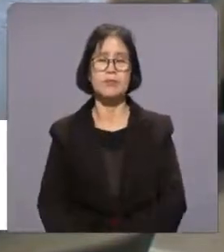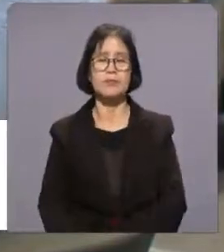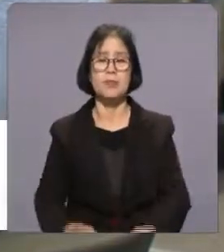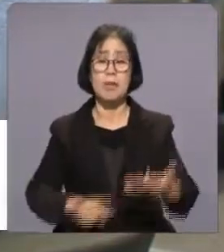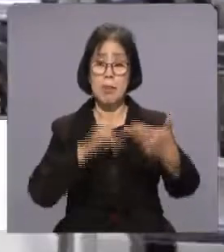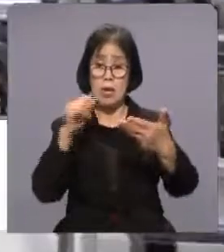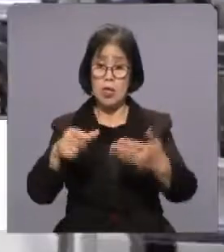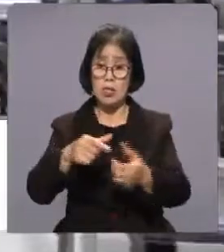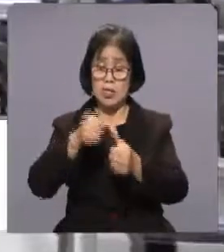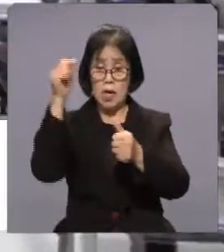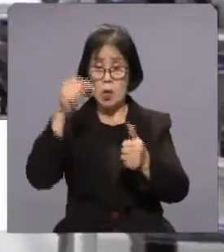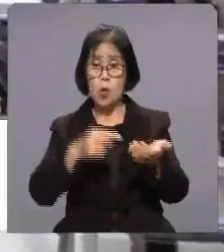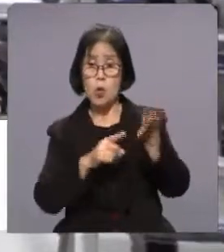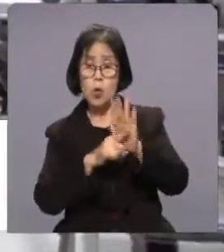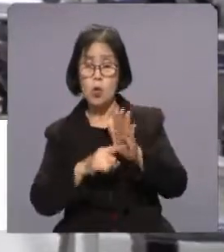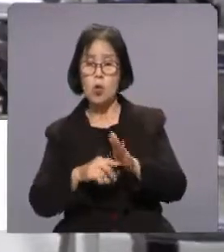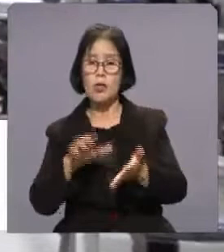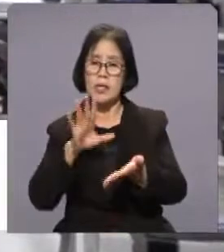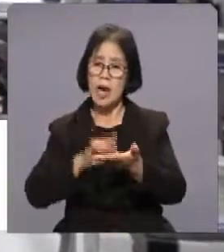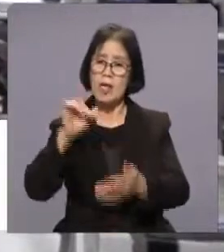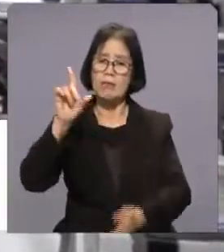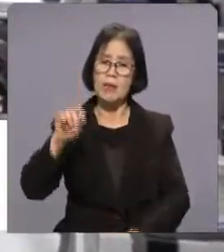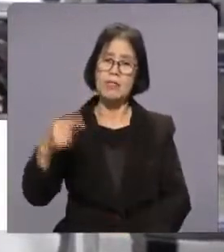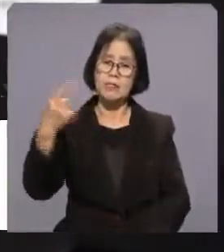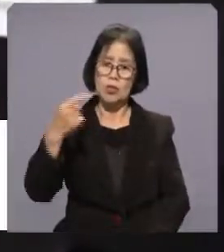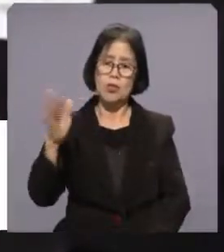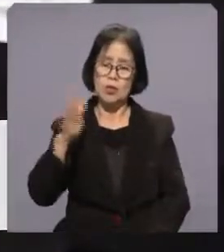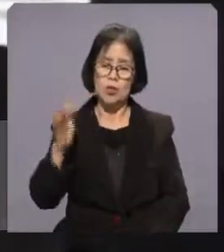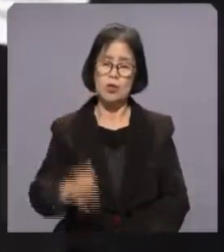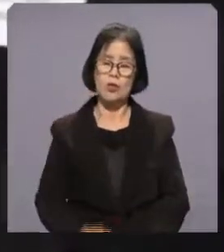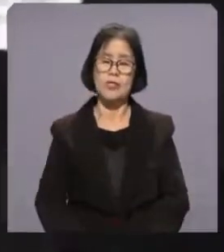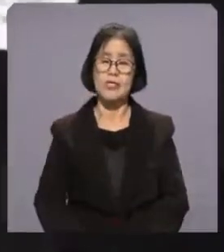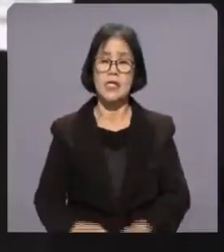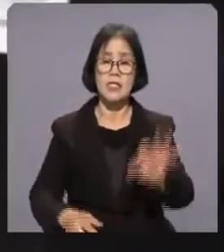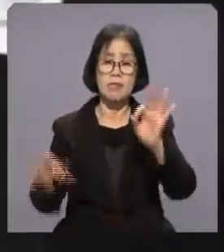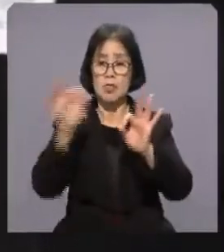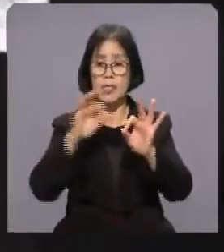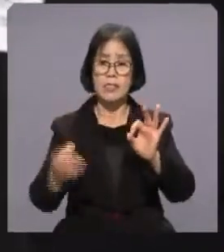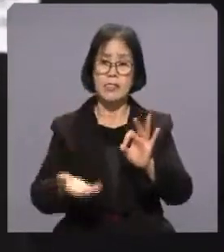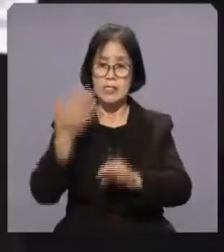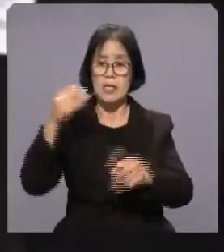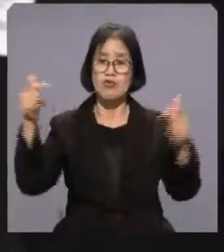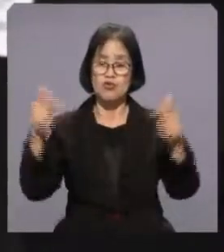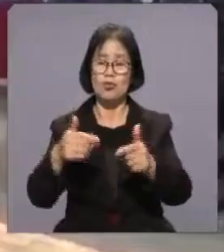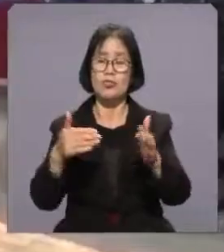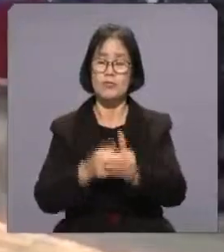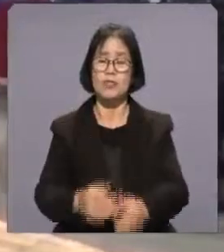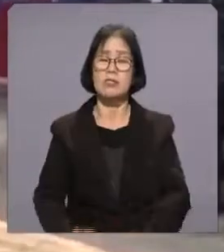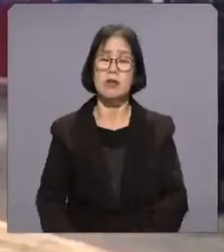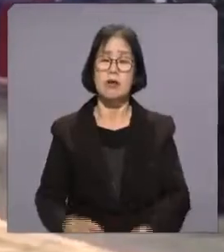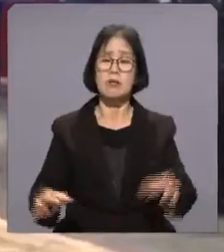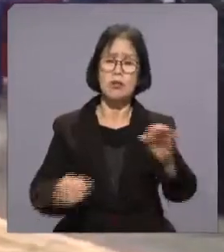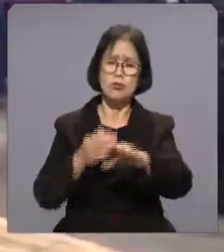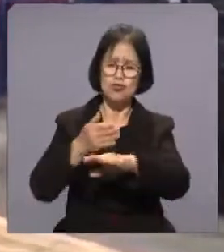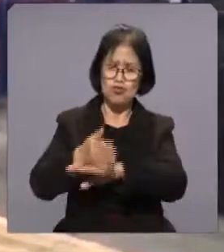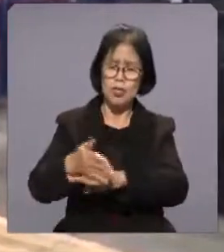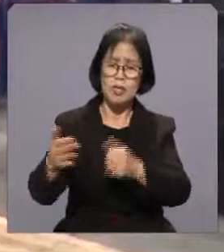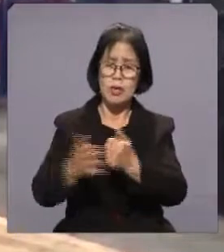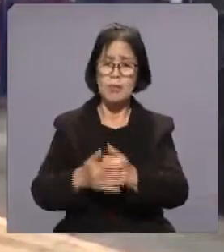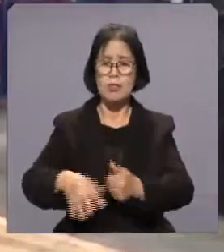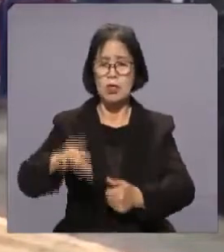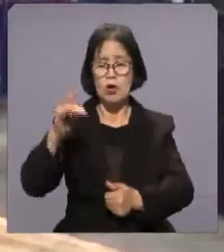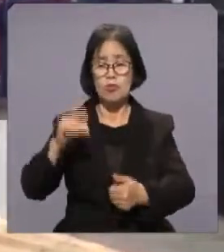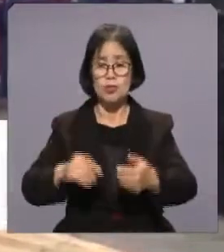8월 채용공고는 약 105만여건으로 지난달과 비교해 10% 이상 줄었습니다 이러한 경기 둔화세로